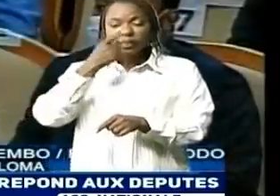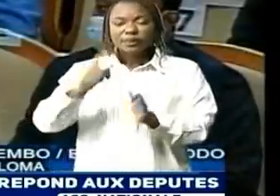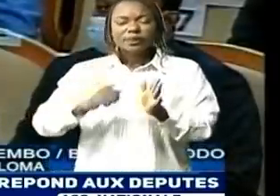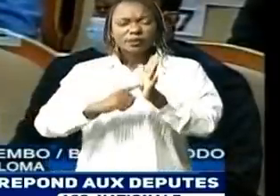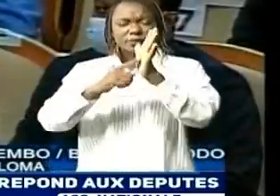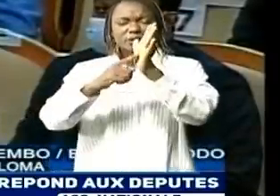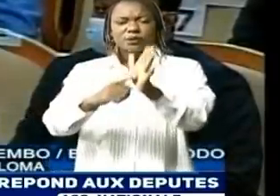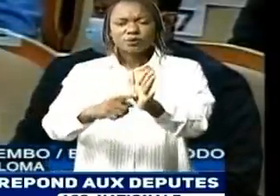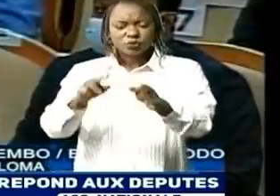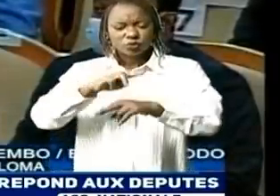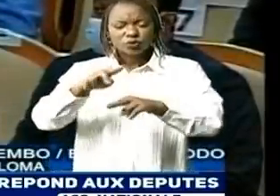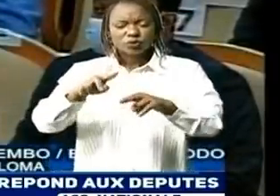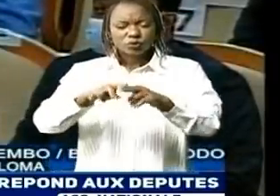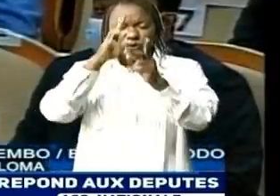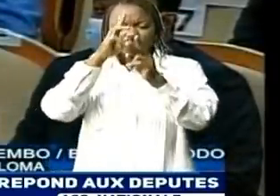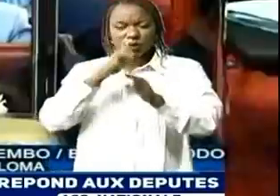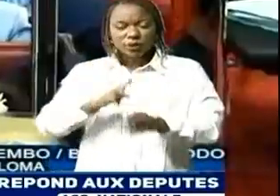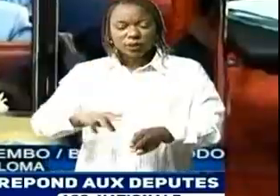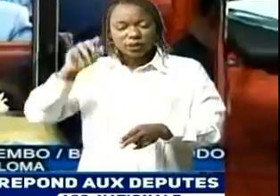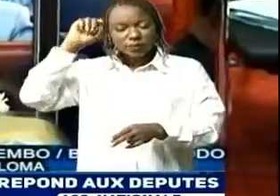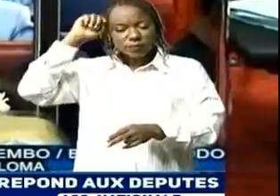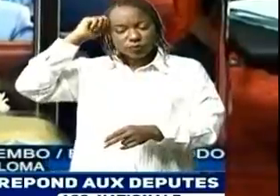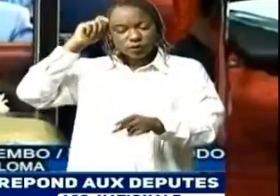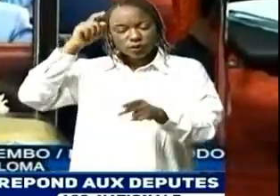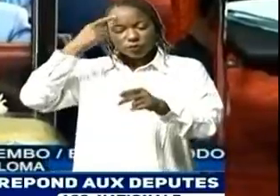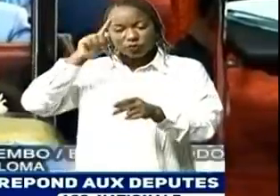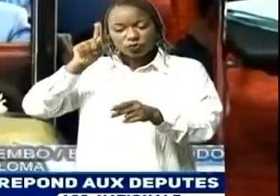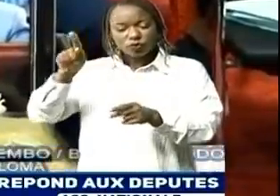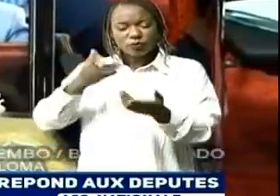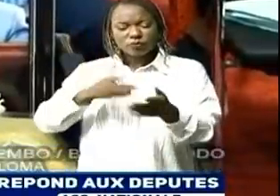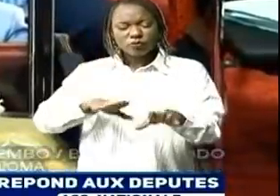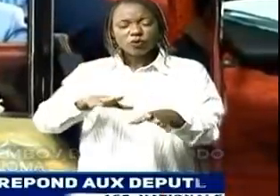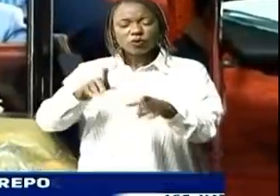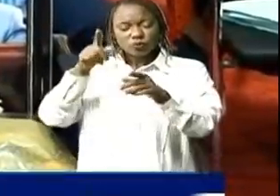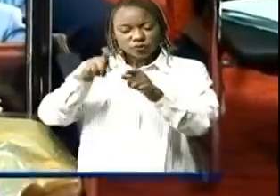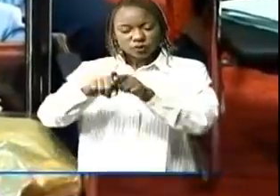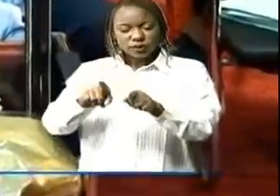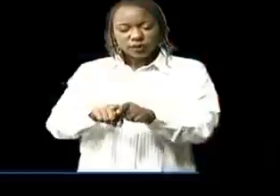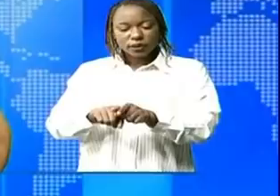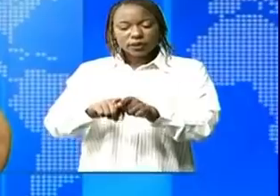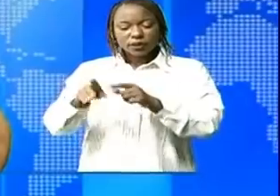rendu hommage en sa mémoire pour son sens de patriotisme.